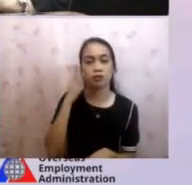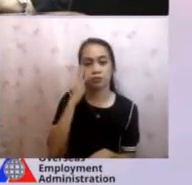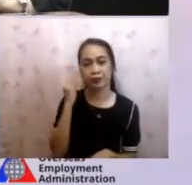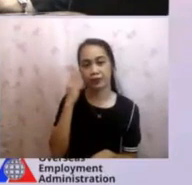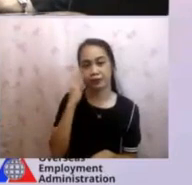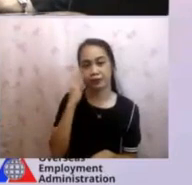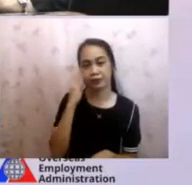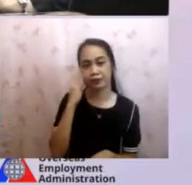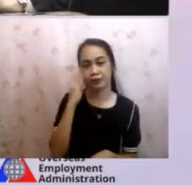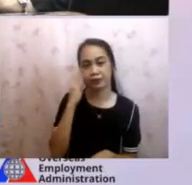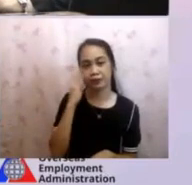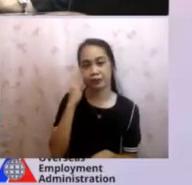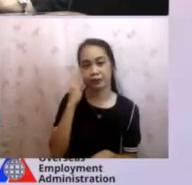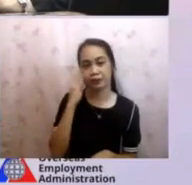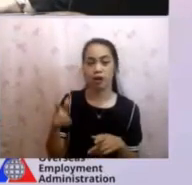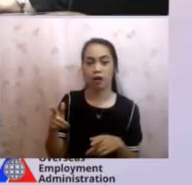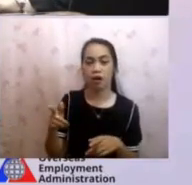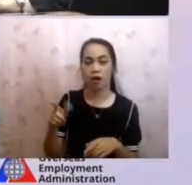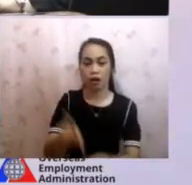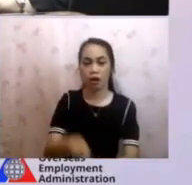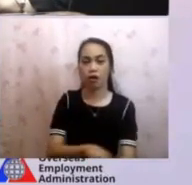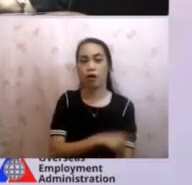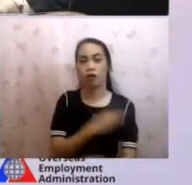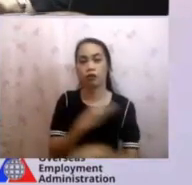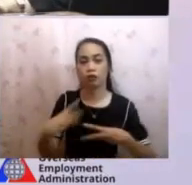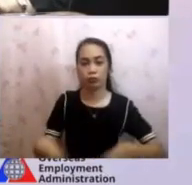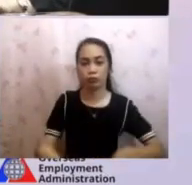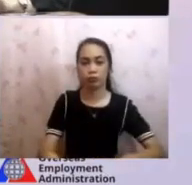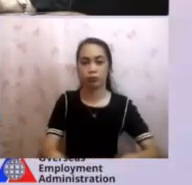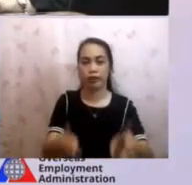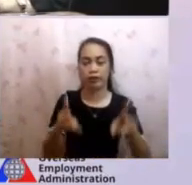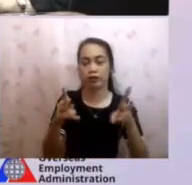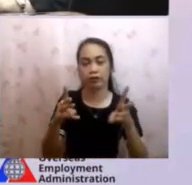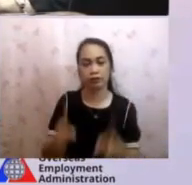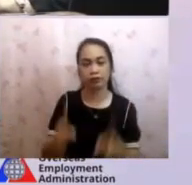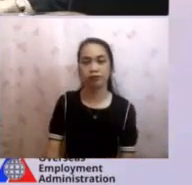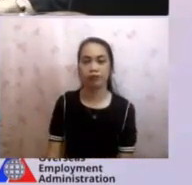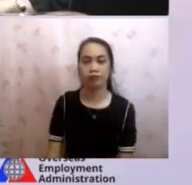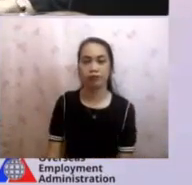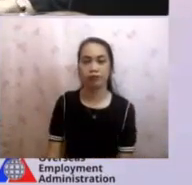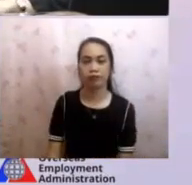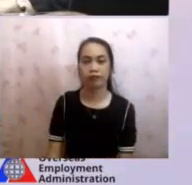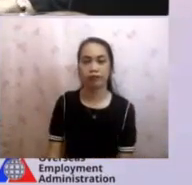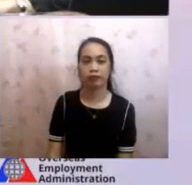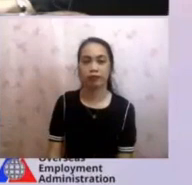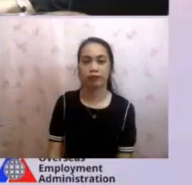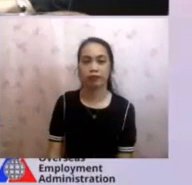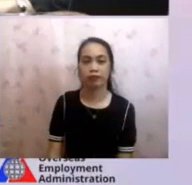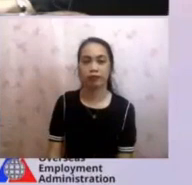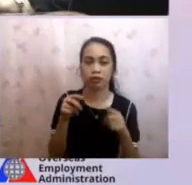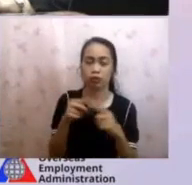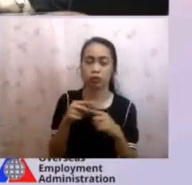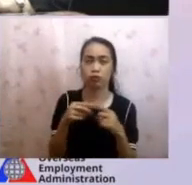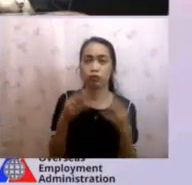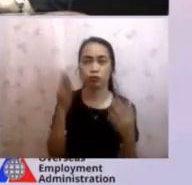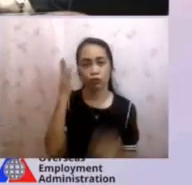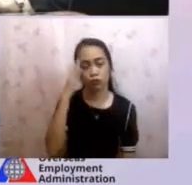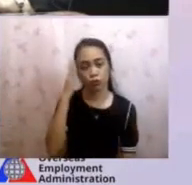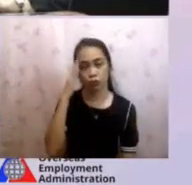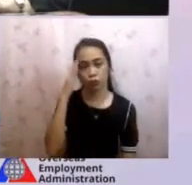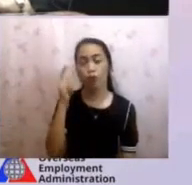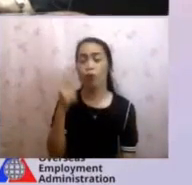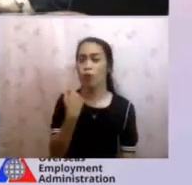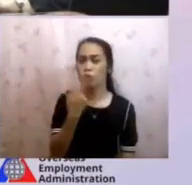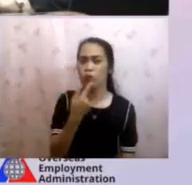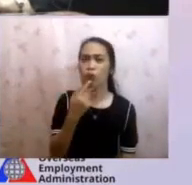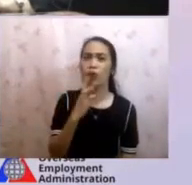tuig ni mong pinaabot, na anagid kay trabaho nga gi-offer, unya, ilugan pagid ka sa tulo ka company. So